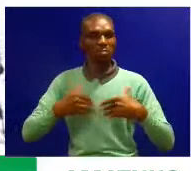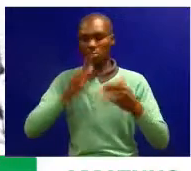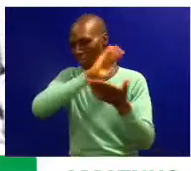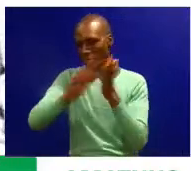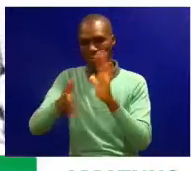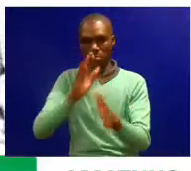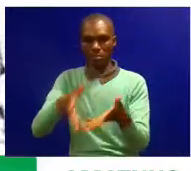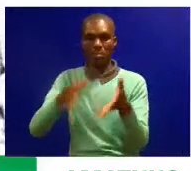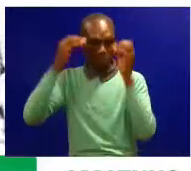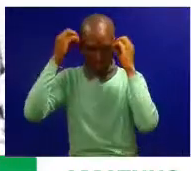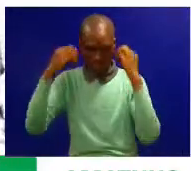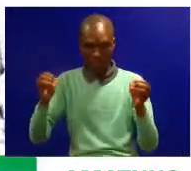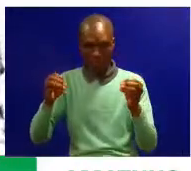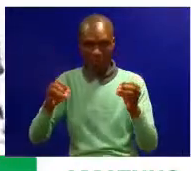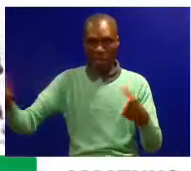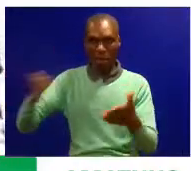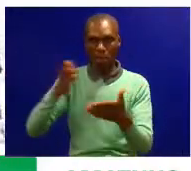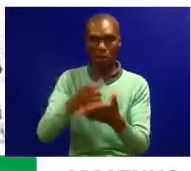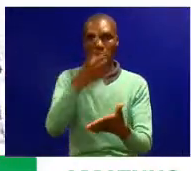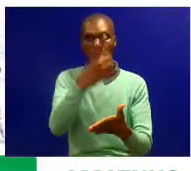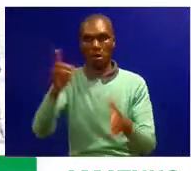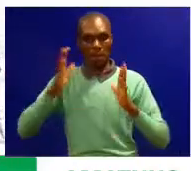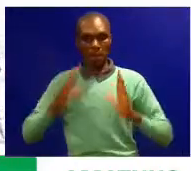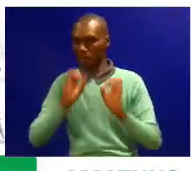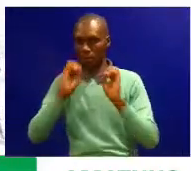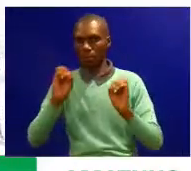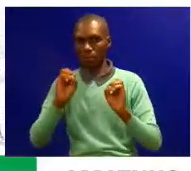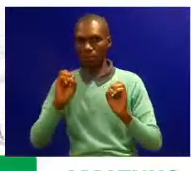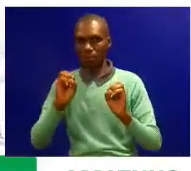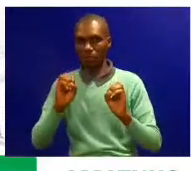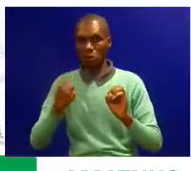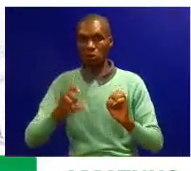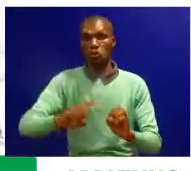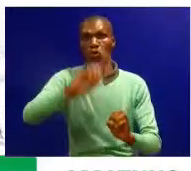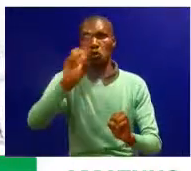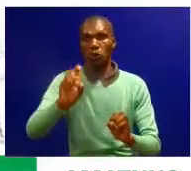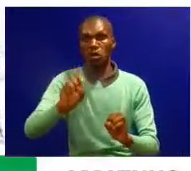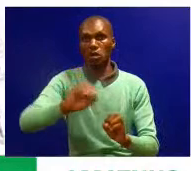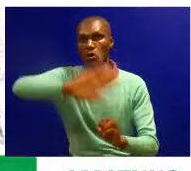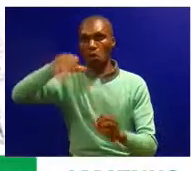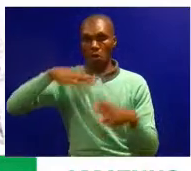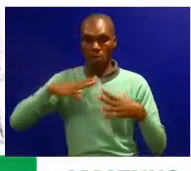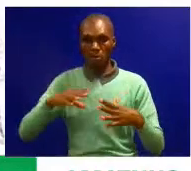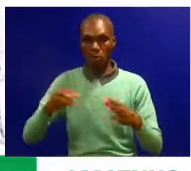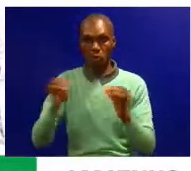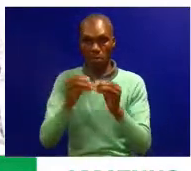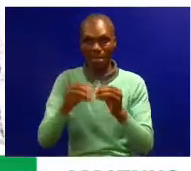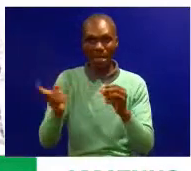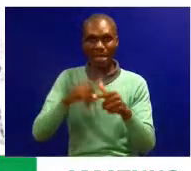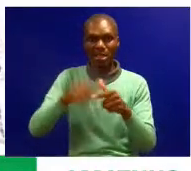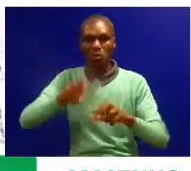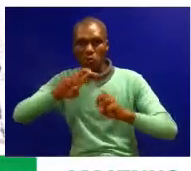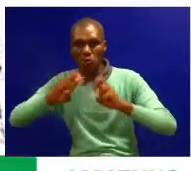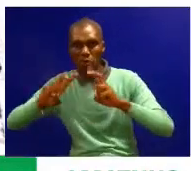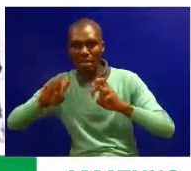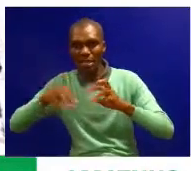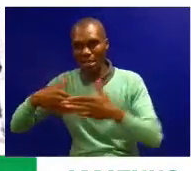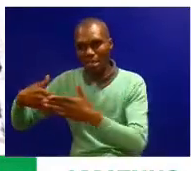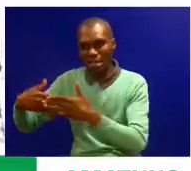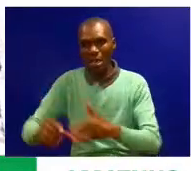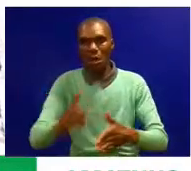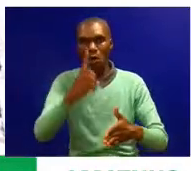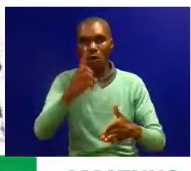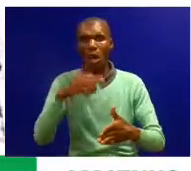iyo. Torari kana no yo nande watu wodiri ntutwe nsibombera. Nocho otukatuke aroro umwano